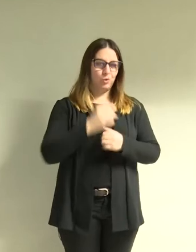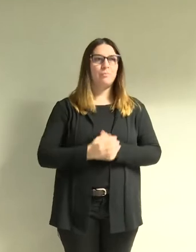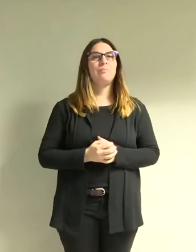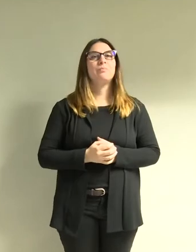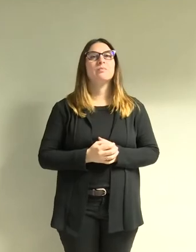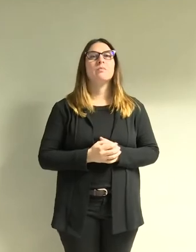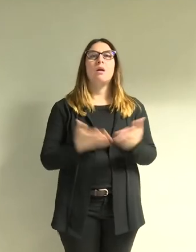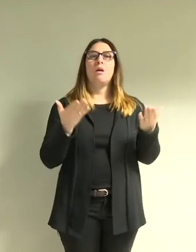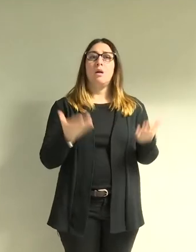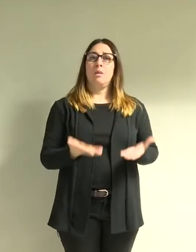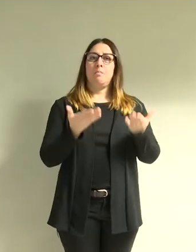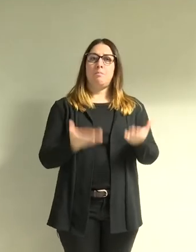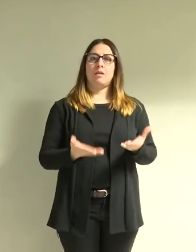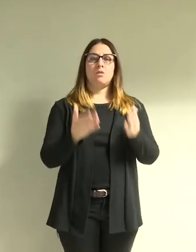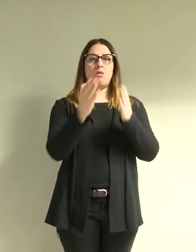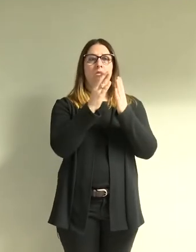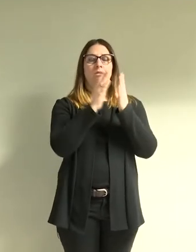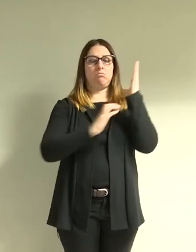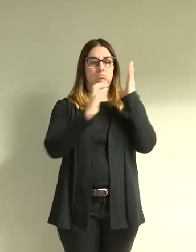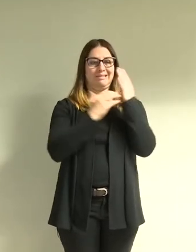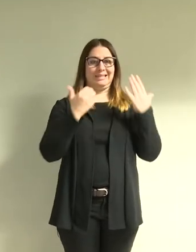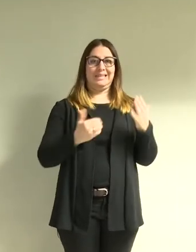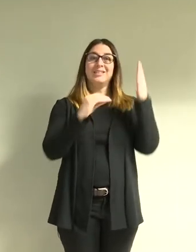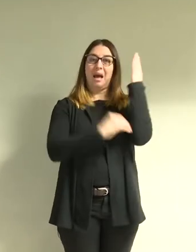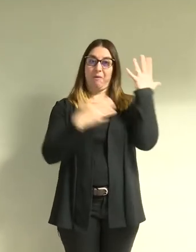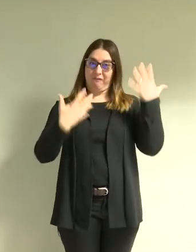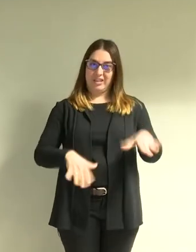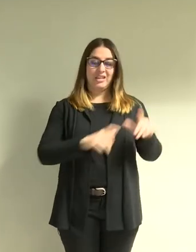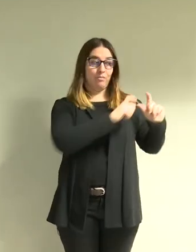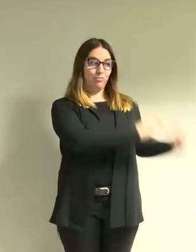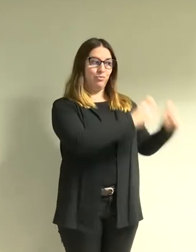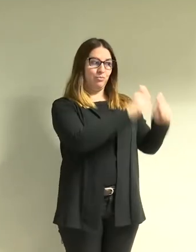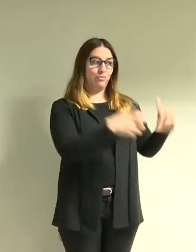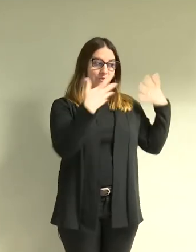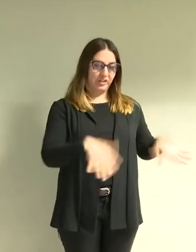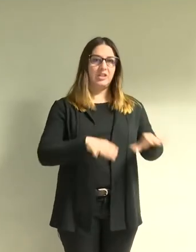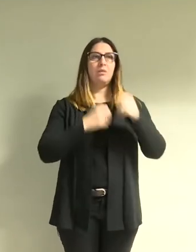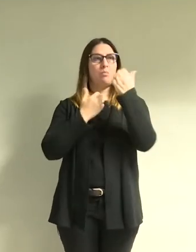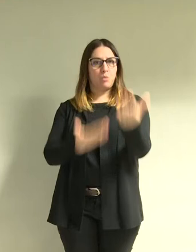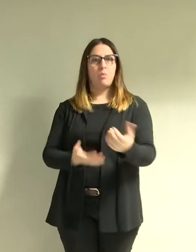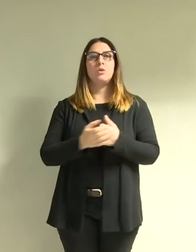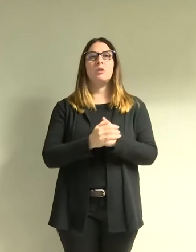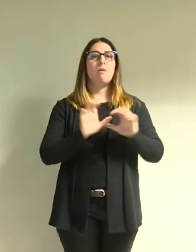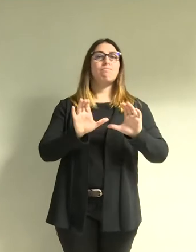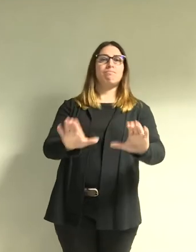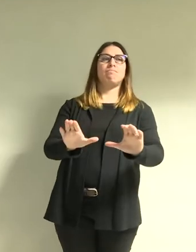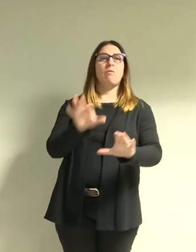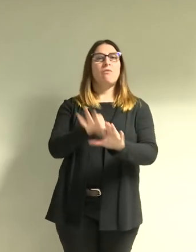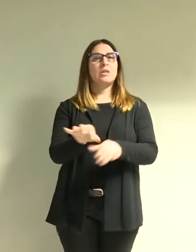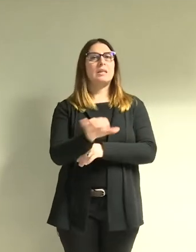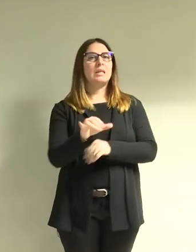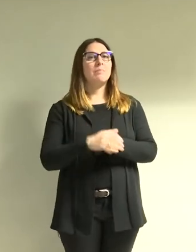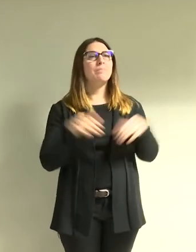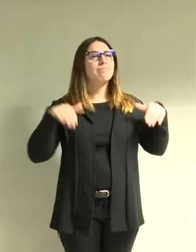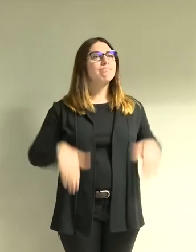jeu mais maintenant la délibération du grossiste amendé avec les désignations ainsi faite aux voix qui ne prend pas part au vote qui